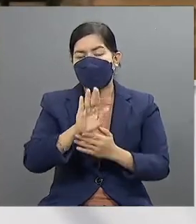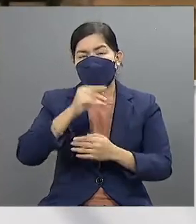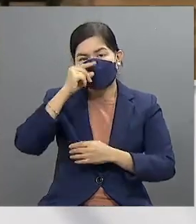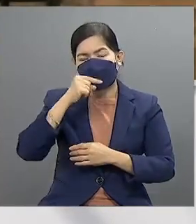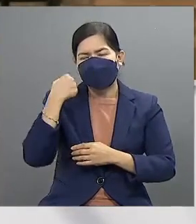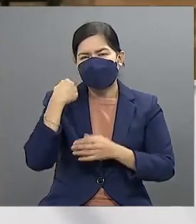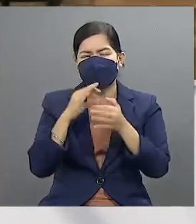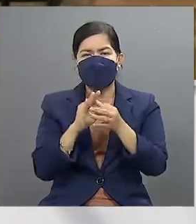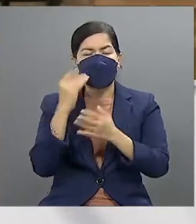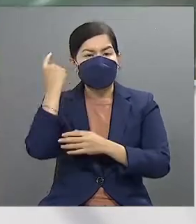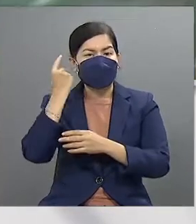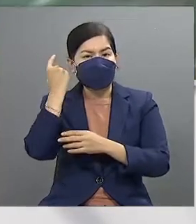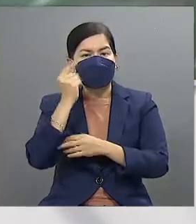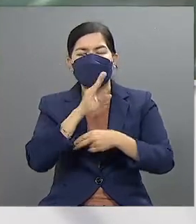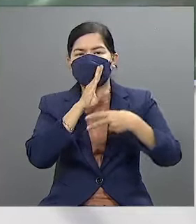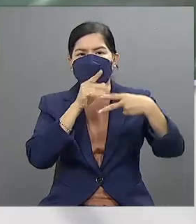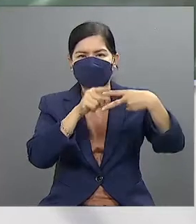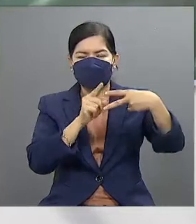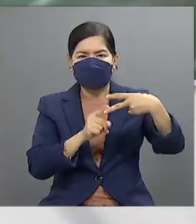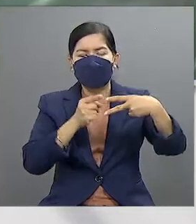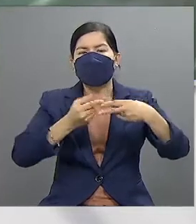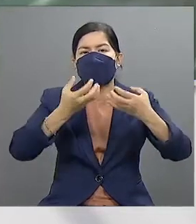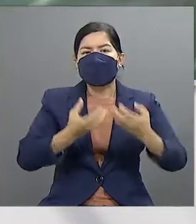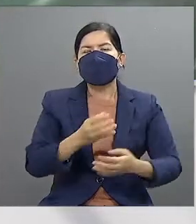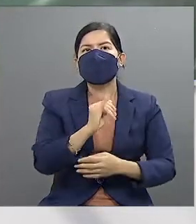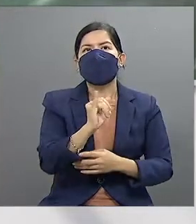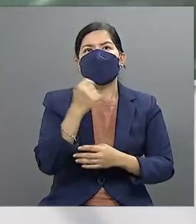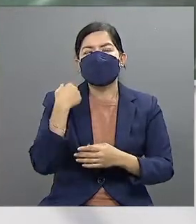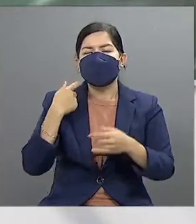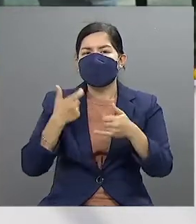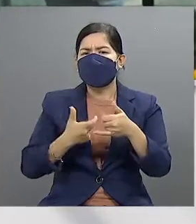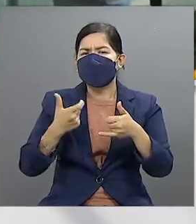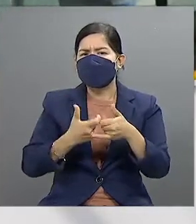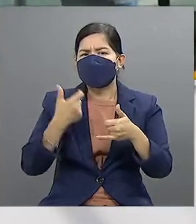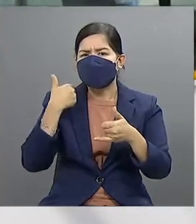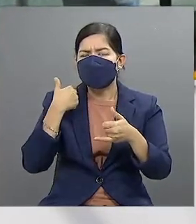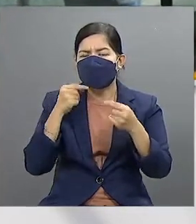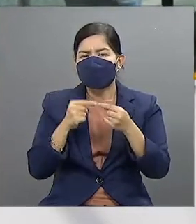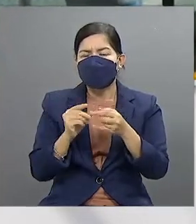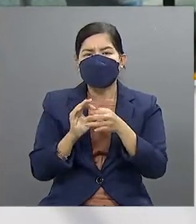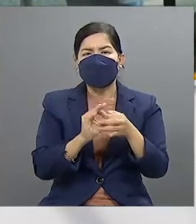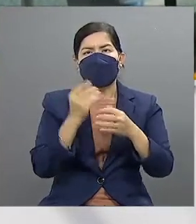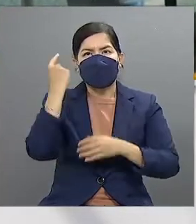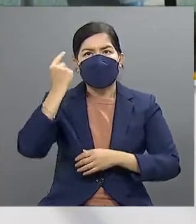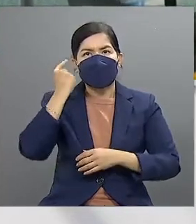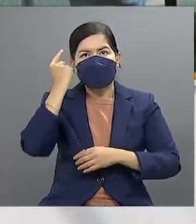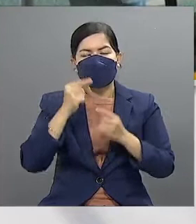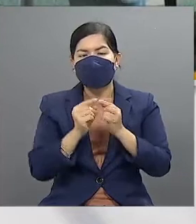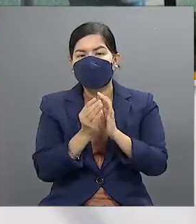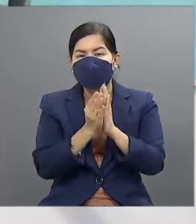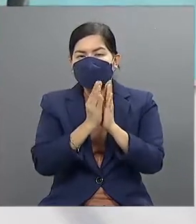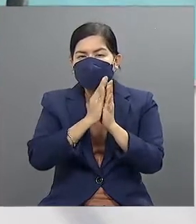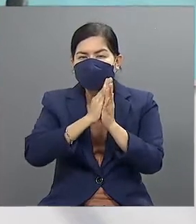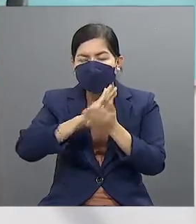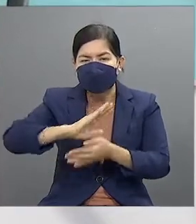ณ์ไม่รุนแรงประเทศเดินหน้าเติมวัคซีนกันไปเรื่อยๆก็น่าจะทำให้ภาคการท่องเที่ยวกลับมาปรับตัวดีขึ้นได้ในช่วงตั้งแต่กลางปีหน้